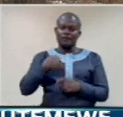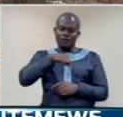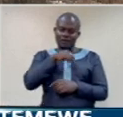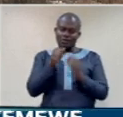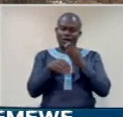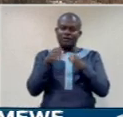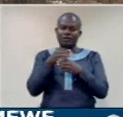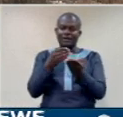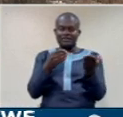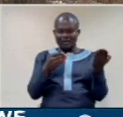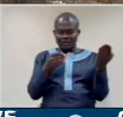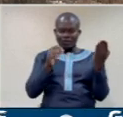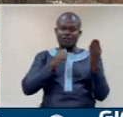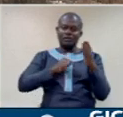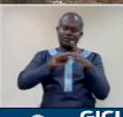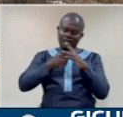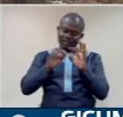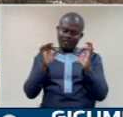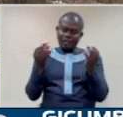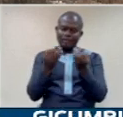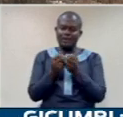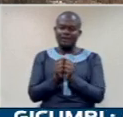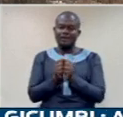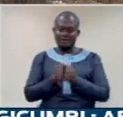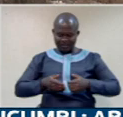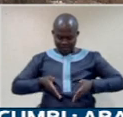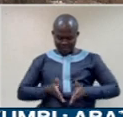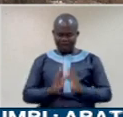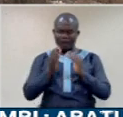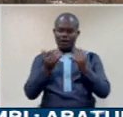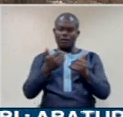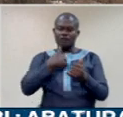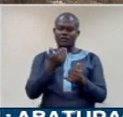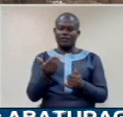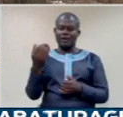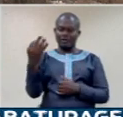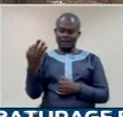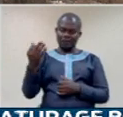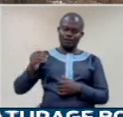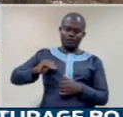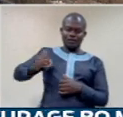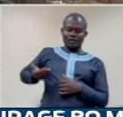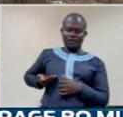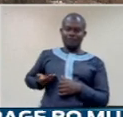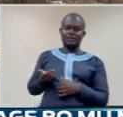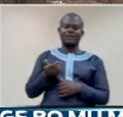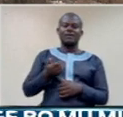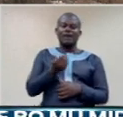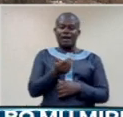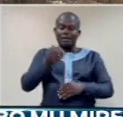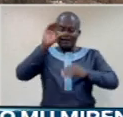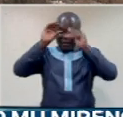twabashije kushinga urugo ndabyara ubu mfite abana batatu n'umudamu abana